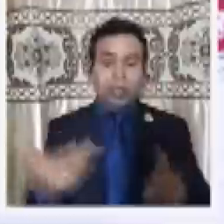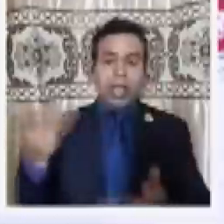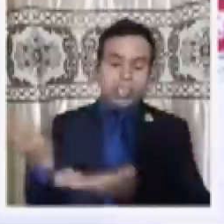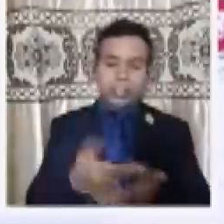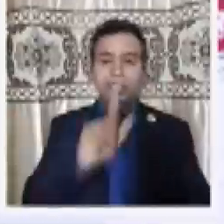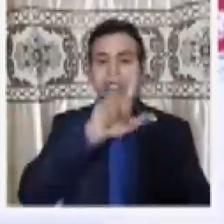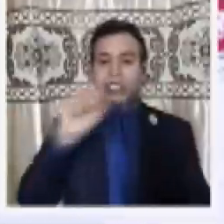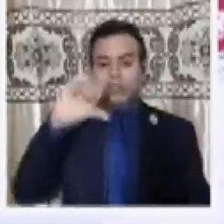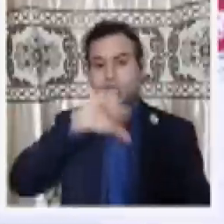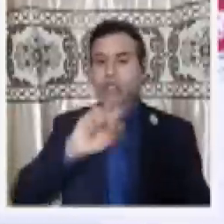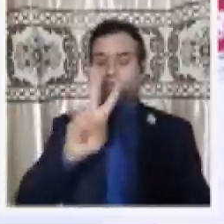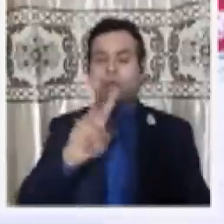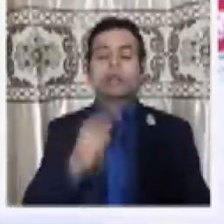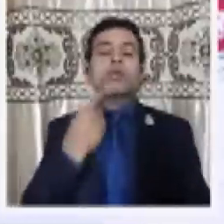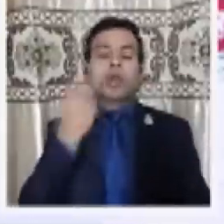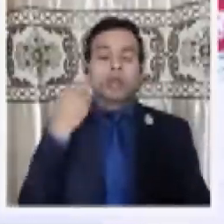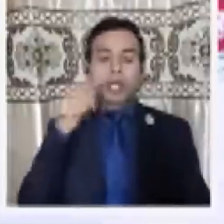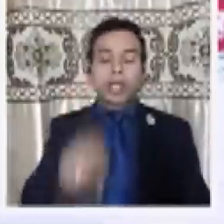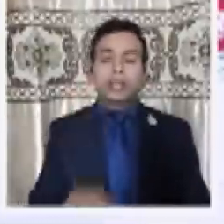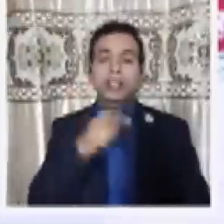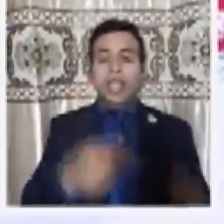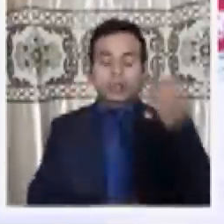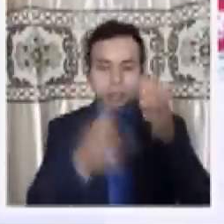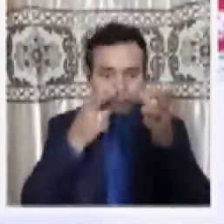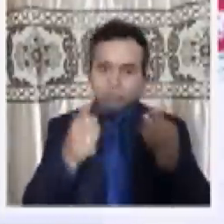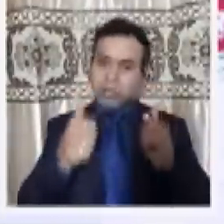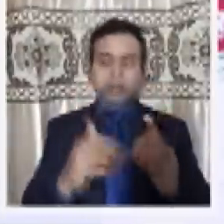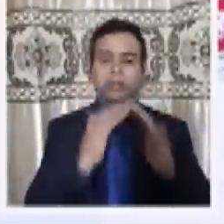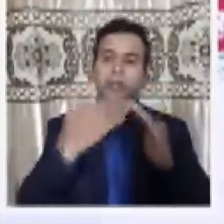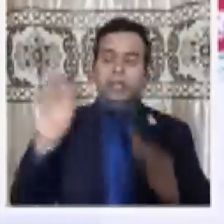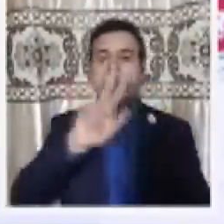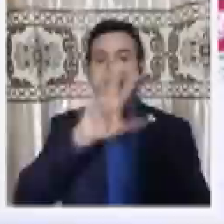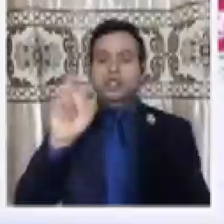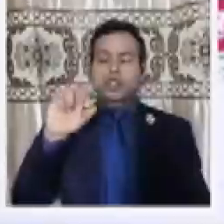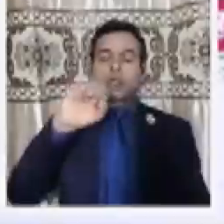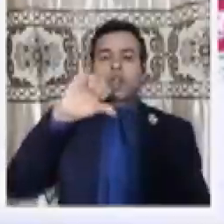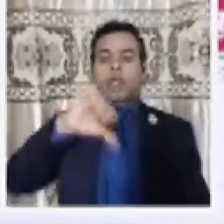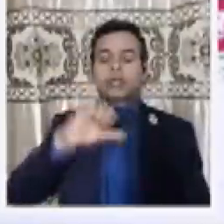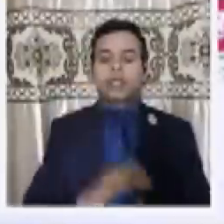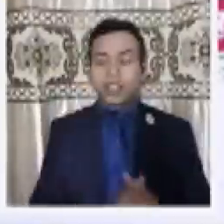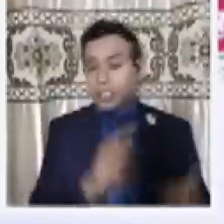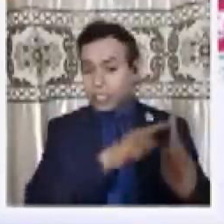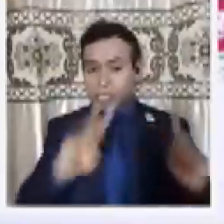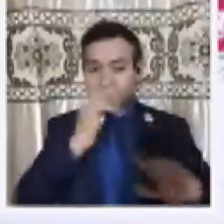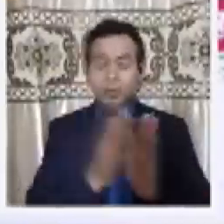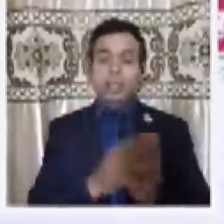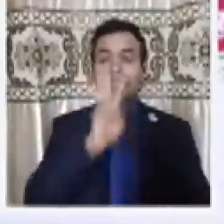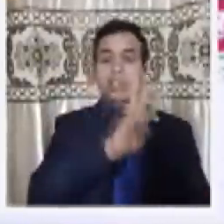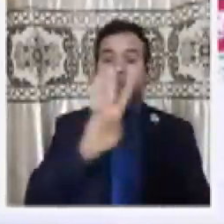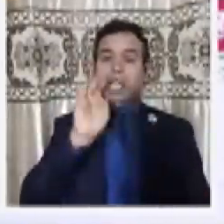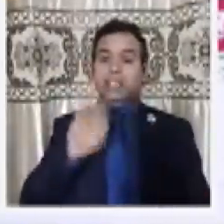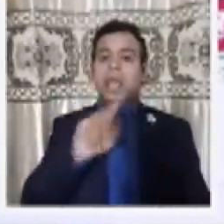বলছি, 24 ঘন্টা আইসোলেশনে যুক্ত হয়েছেন 792 জন এবং 24 ঘন্টায় আইসোলেশন থেকে ছাড়